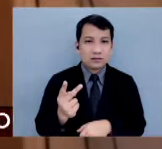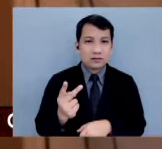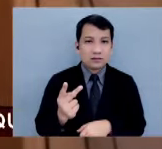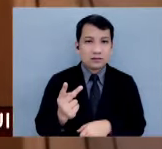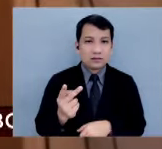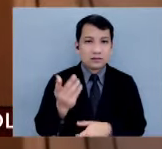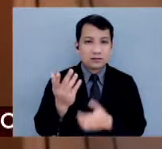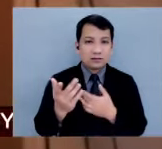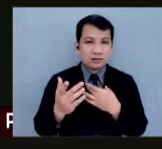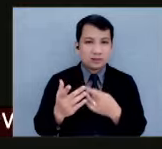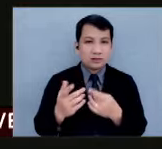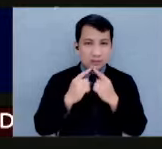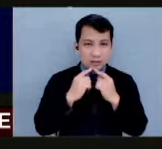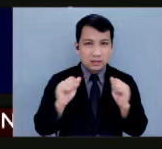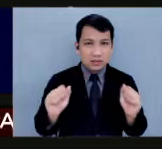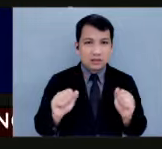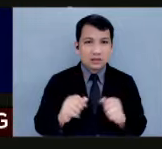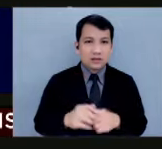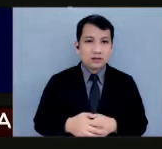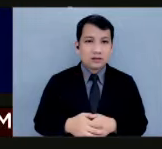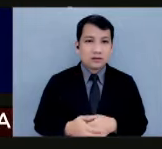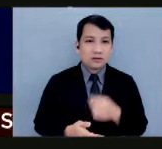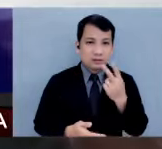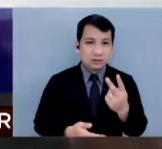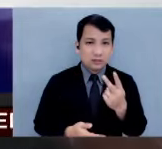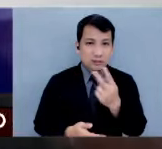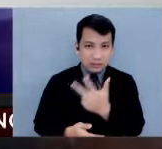to announce season 2 and 3.